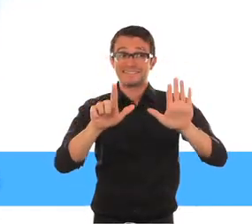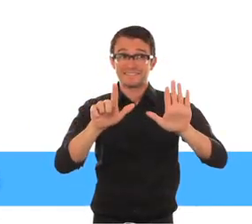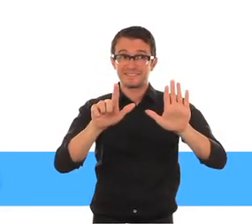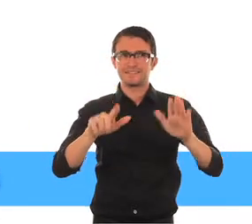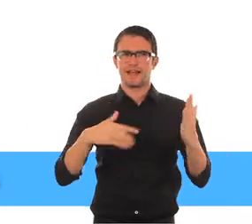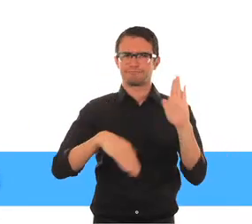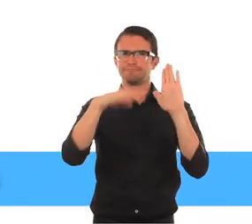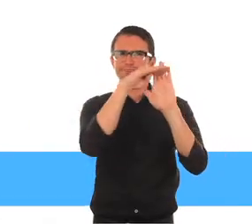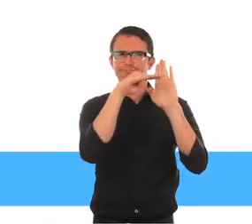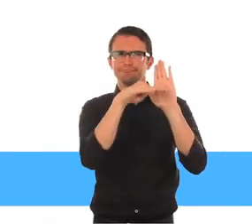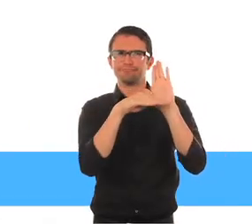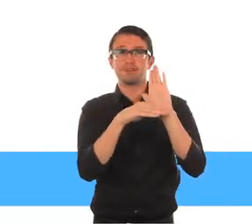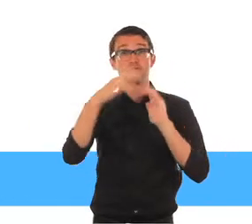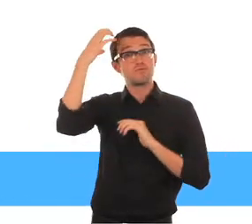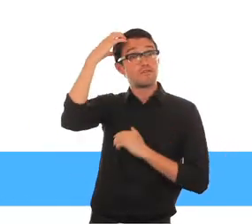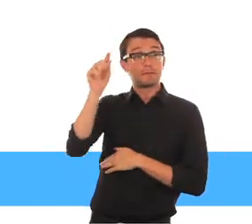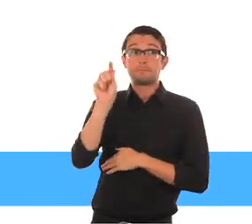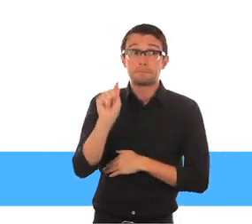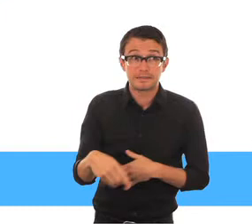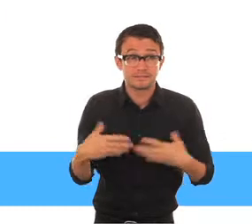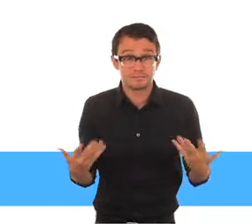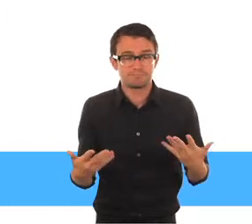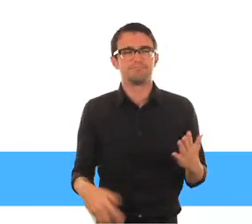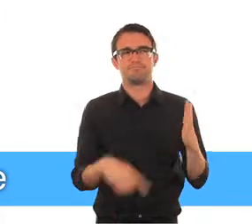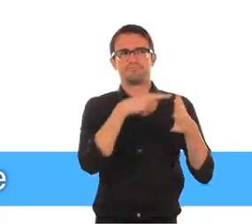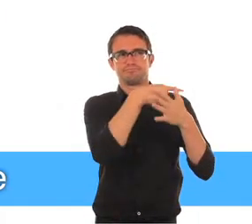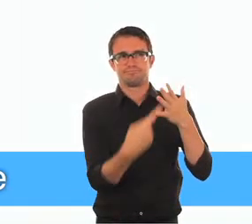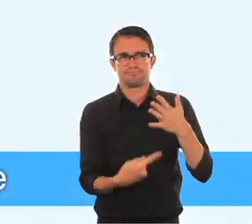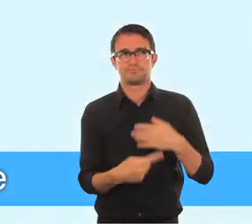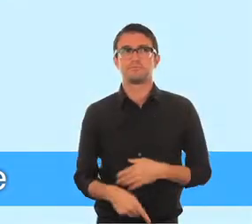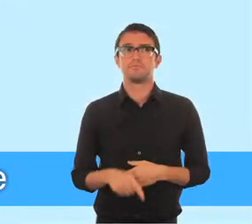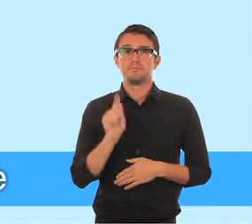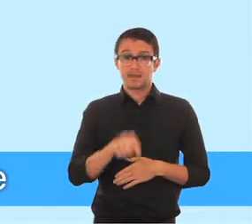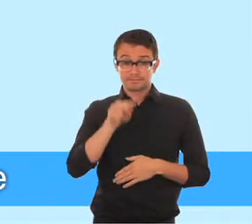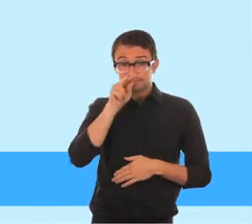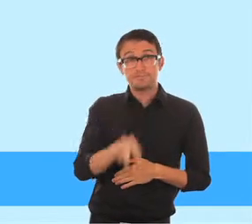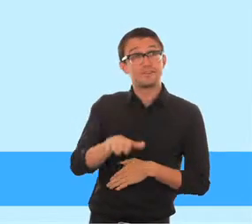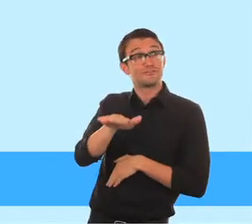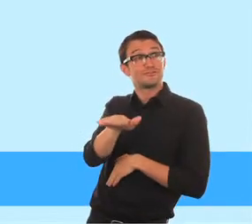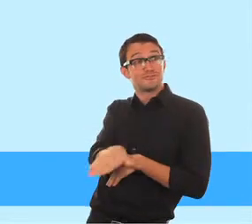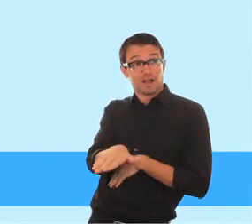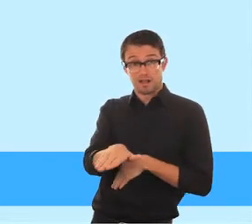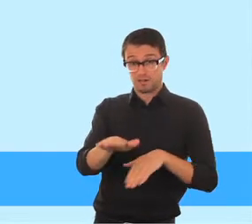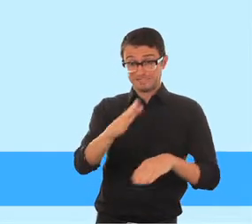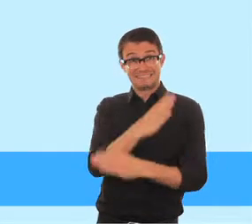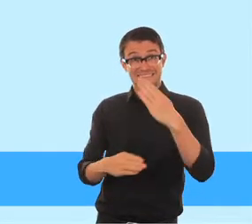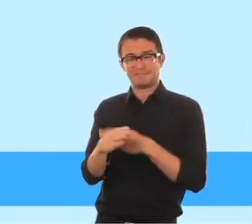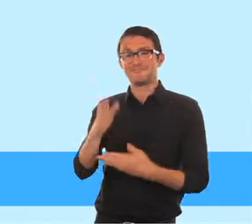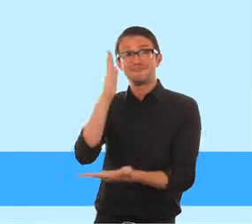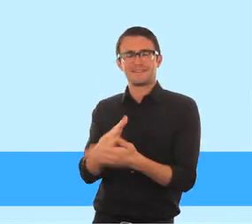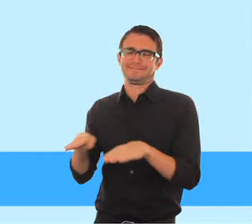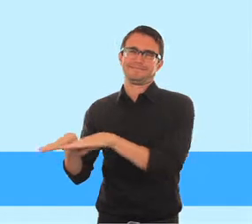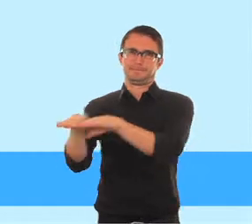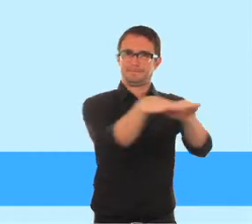L'article 7 précise que les gouvernements doivent permettre aux enfants handicapés de jouir de leurs droits au même titre que les autres enfants,